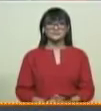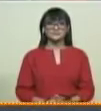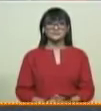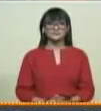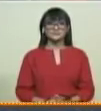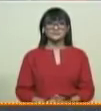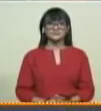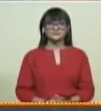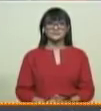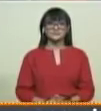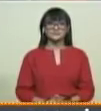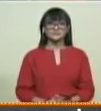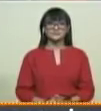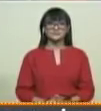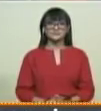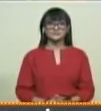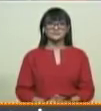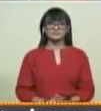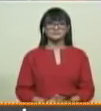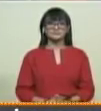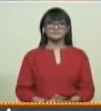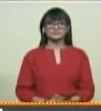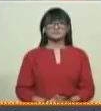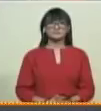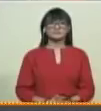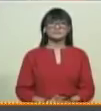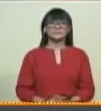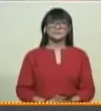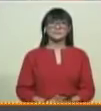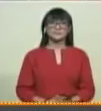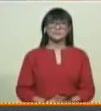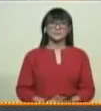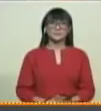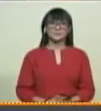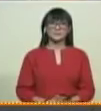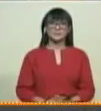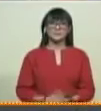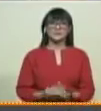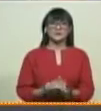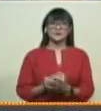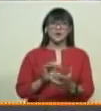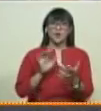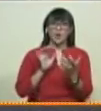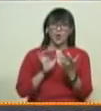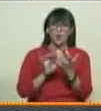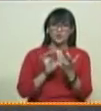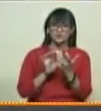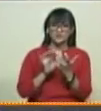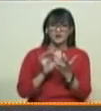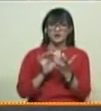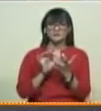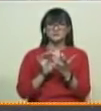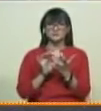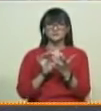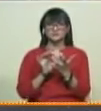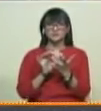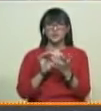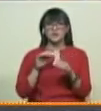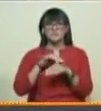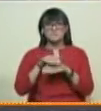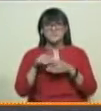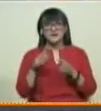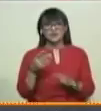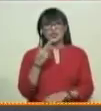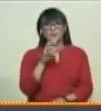Estimado compañero, los niveles, los contactos de alto nivel entre los ministros de